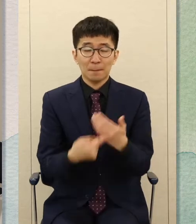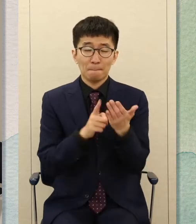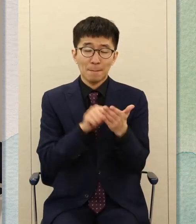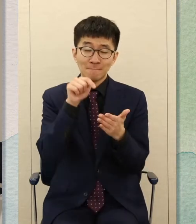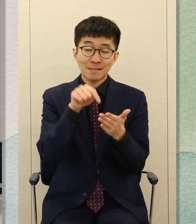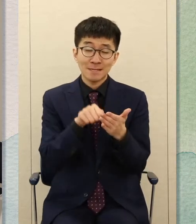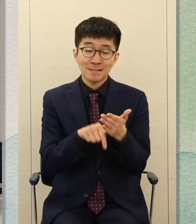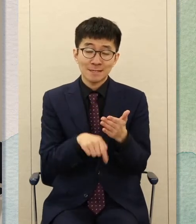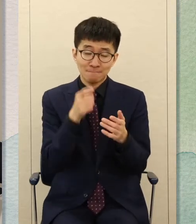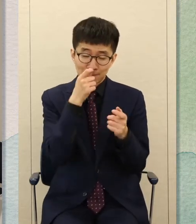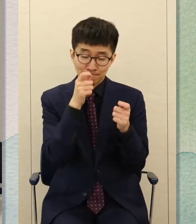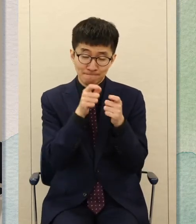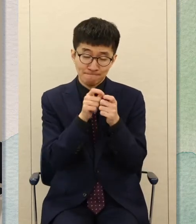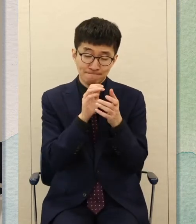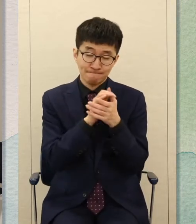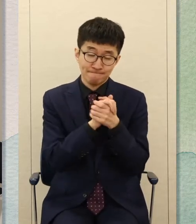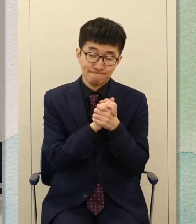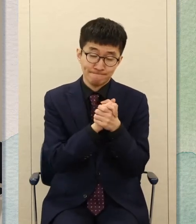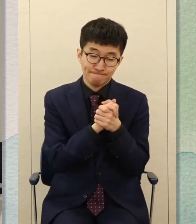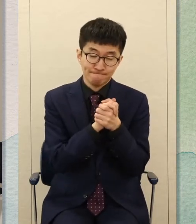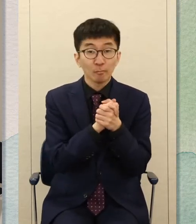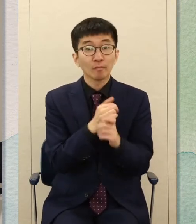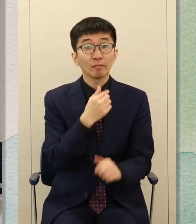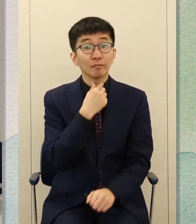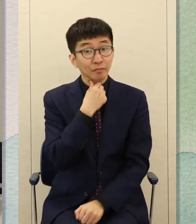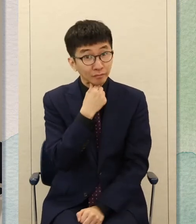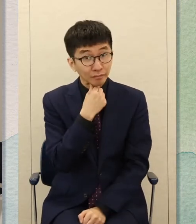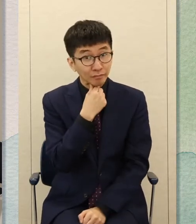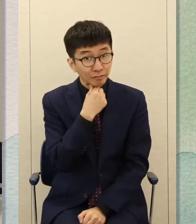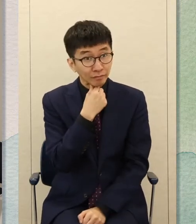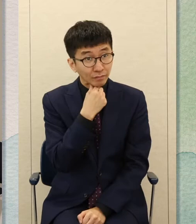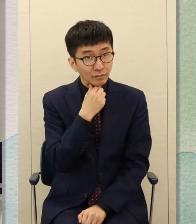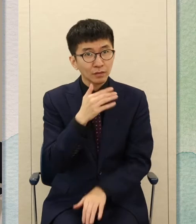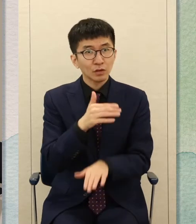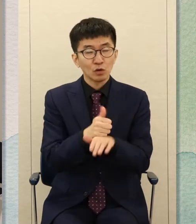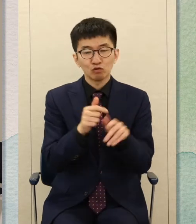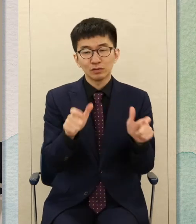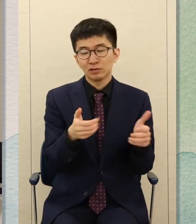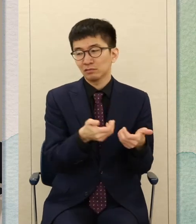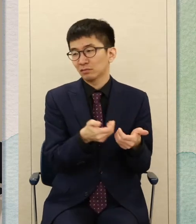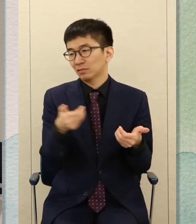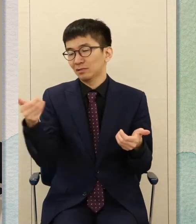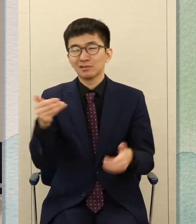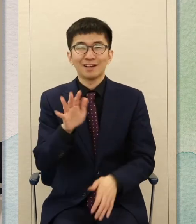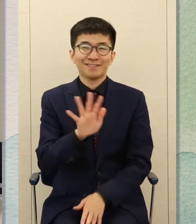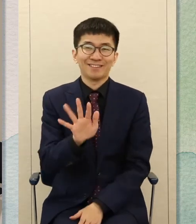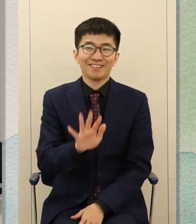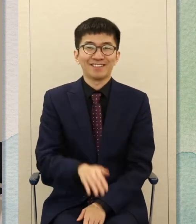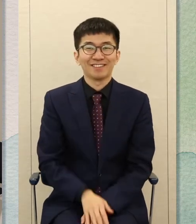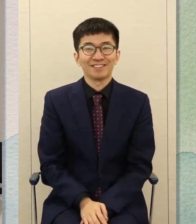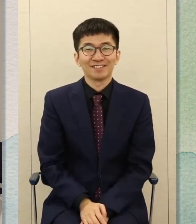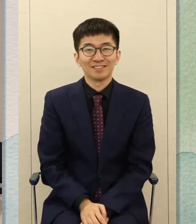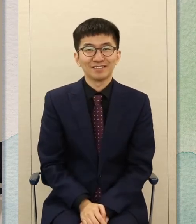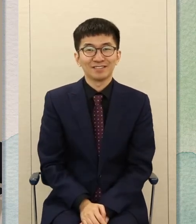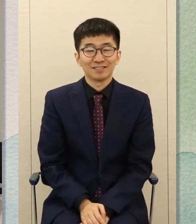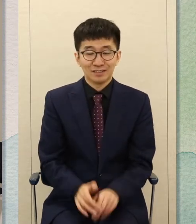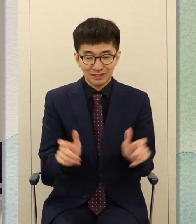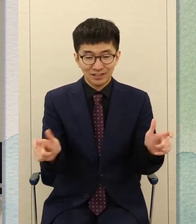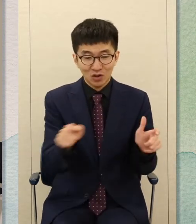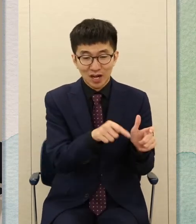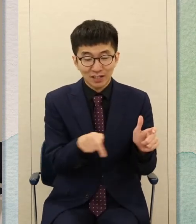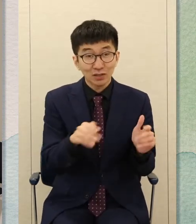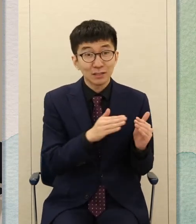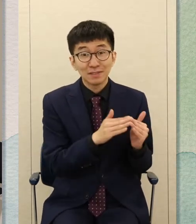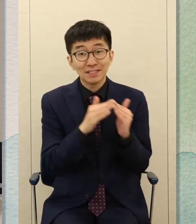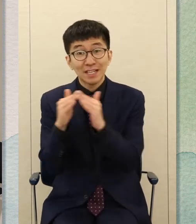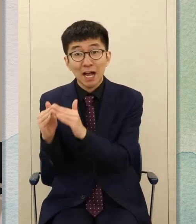인간관계를 가지고 싶다. 그런 분들은 지역을 떠나지 않아요. 그 지역에서 이사가